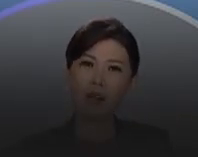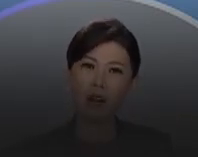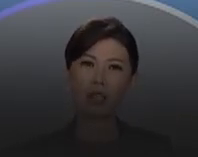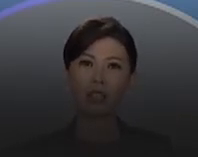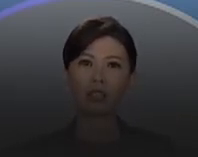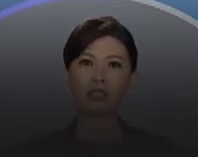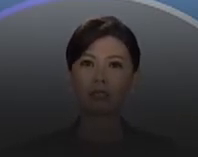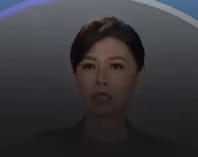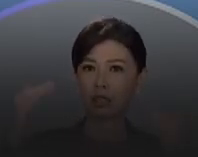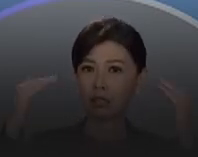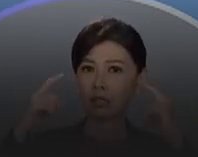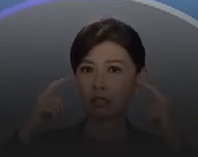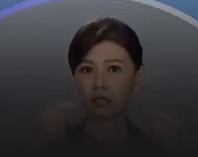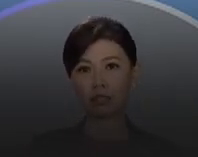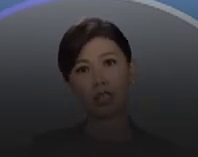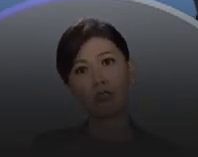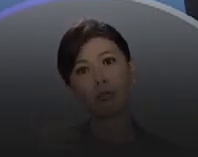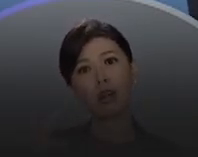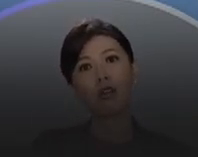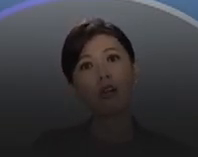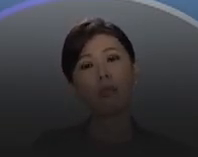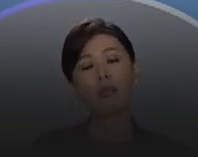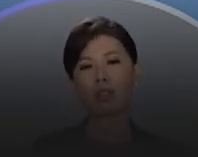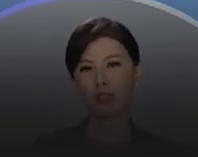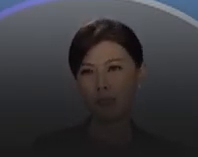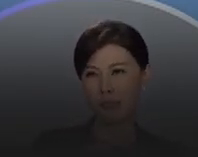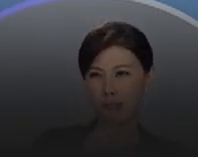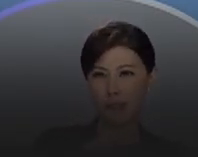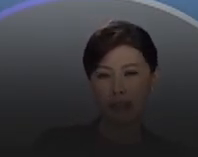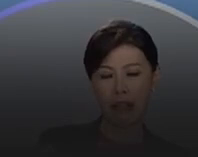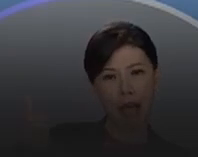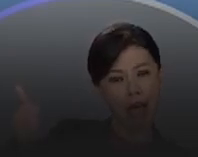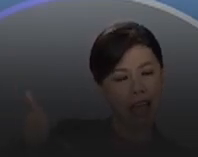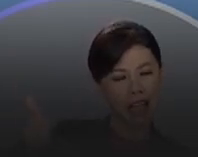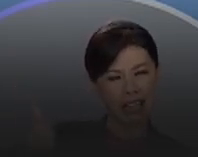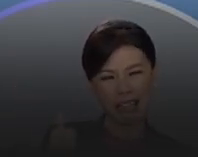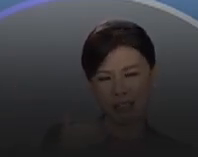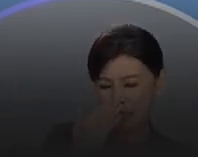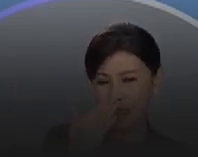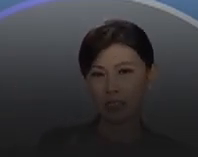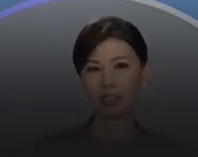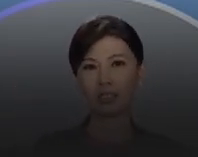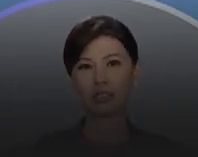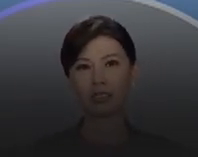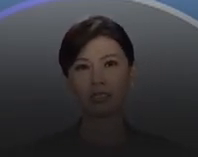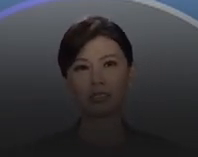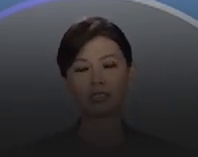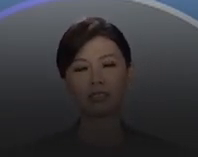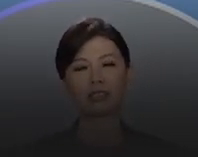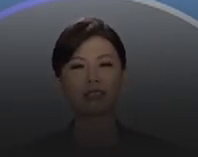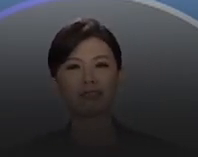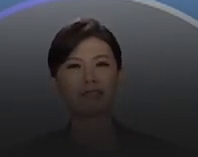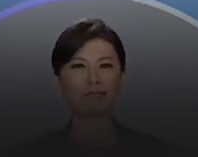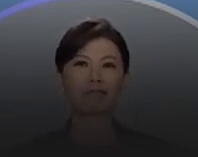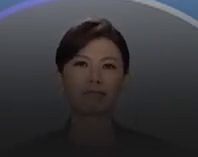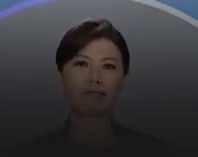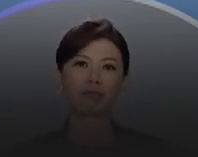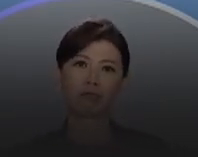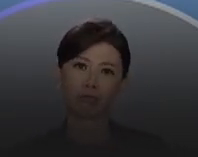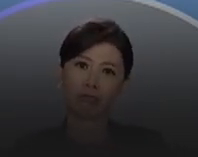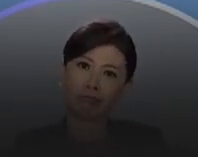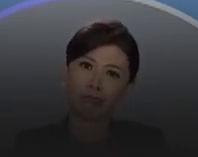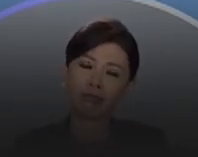不看到蔡总统的八卦？哦，你们怕得罪当权派，你们永远两种标准。亲爱的台湾同